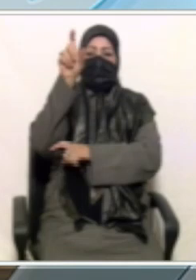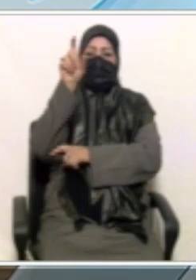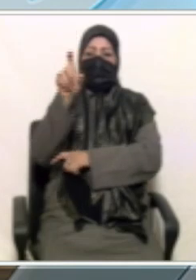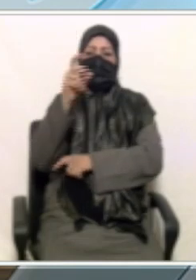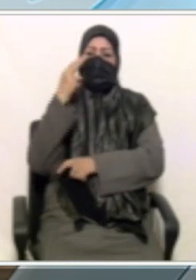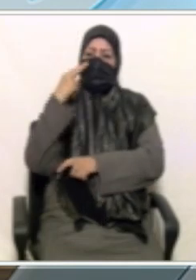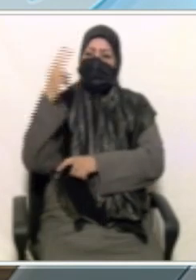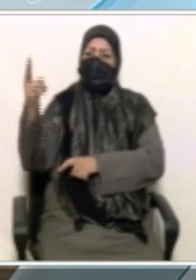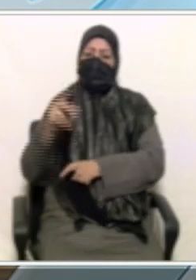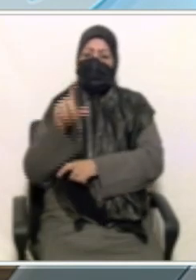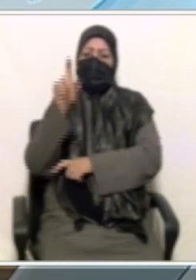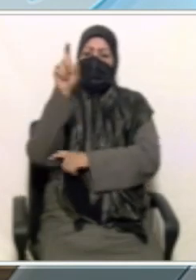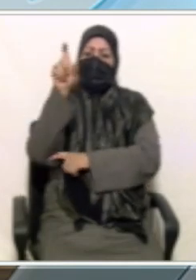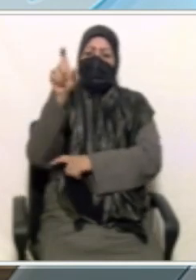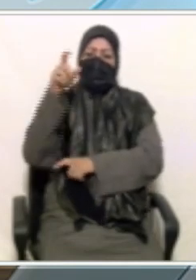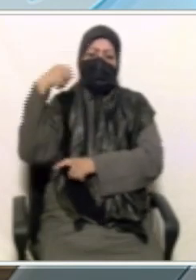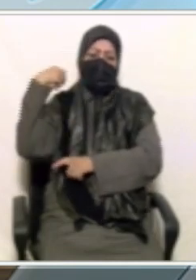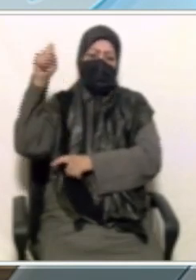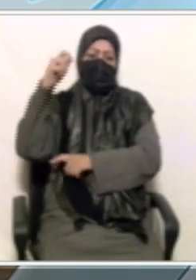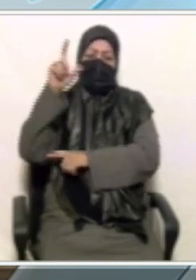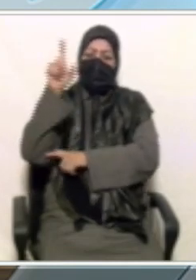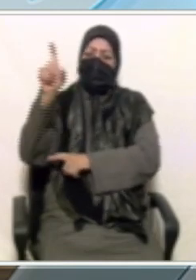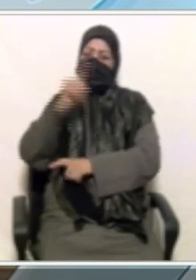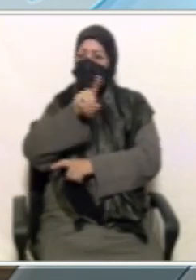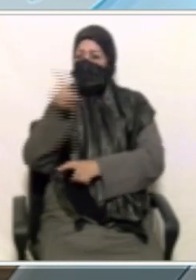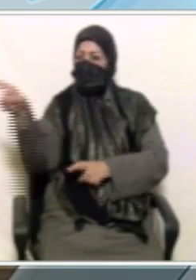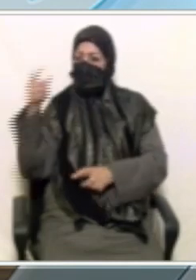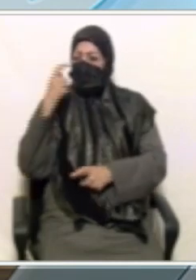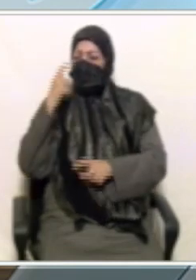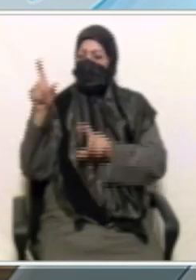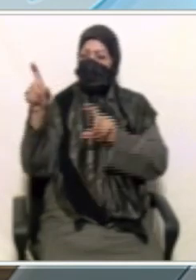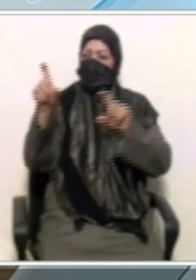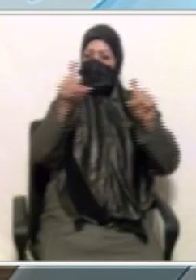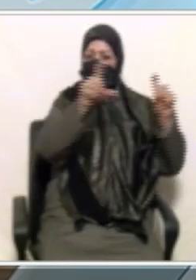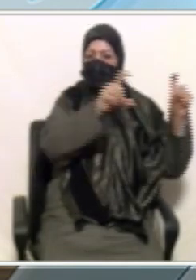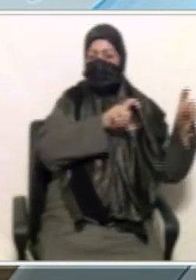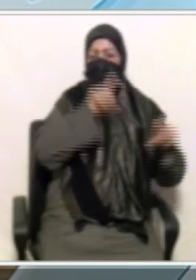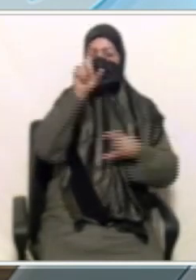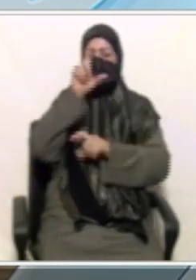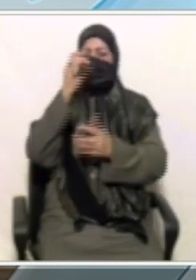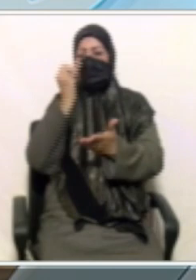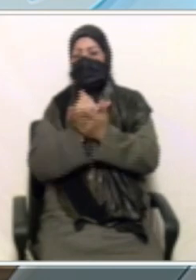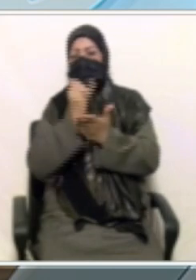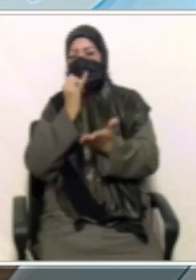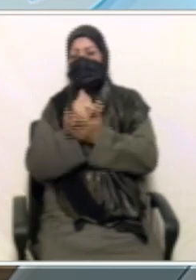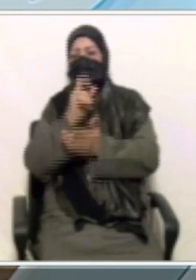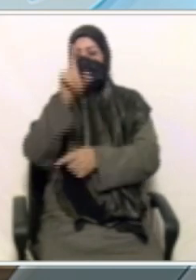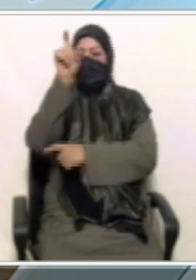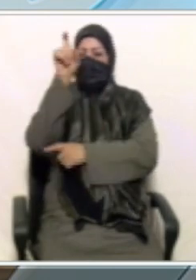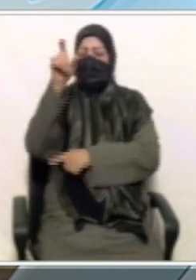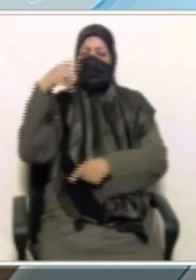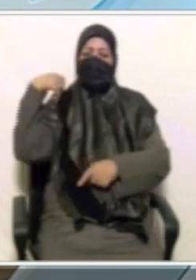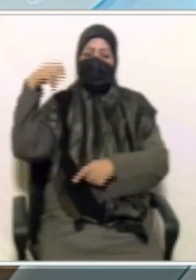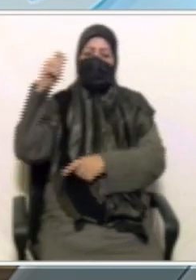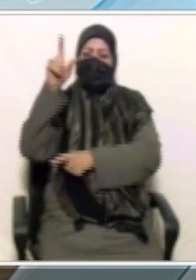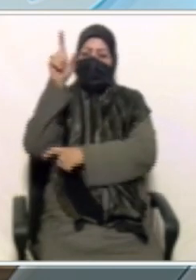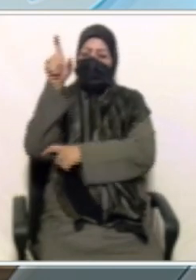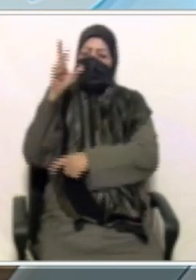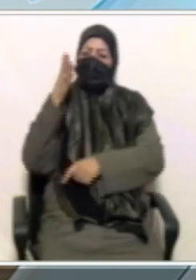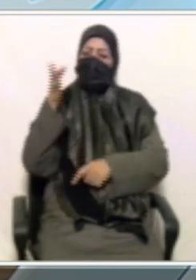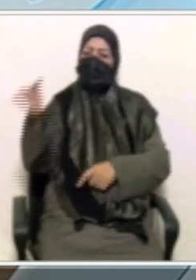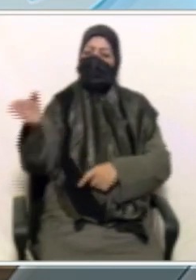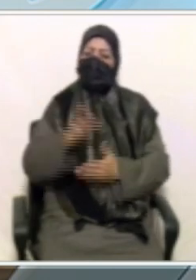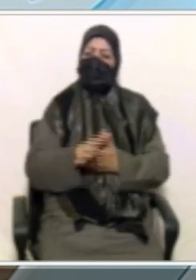الأوقاف، هيئة الأوقاف هي المسؤولة عن المساجد وعن الخطباء وعن الأئمة، فعليها أن تعمم عليهم بمثل هذه